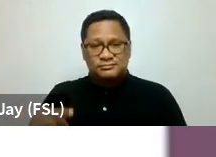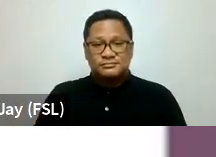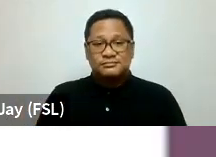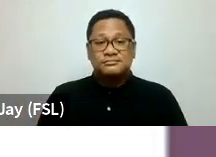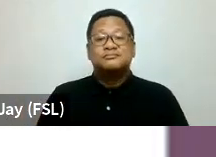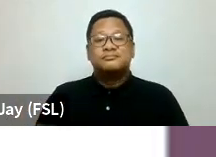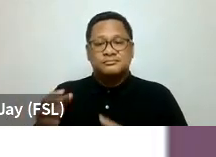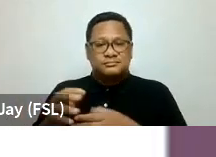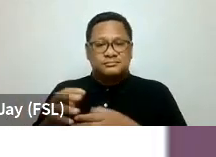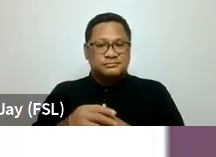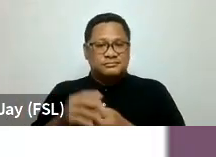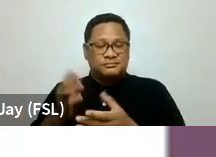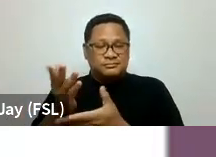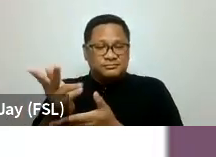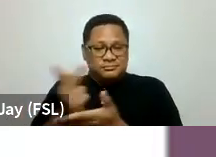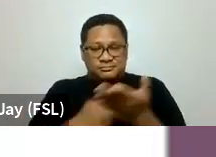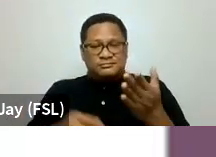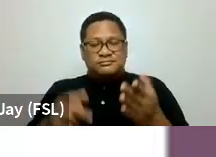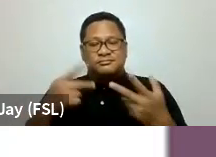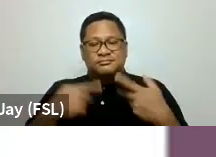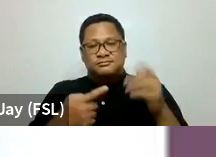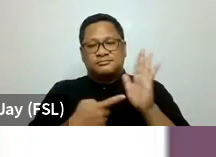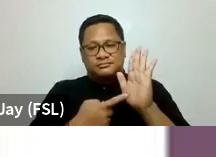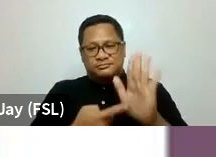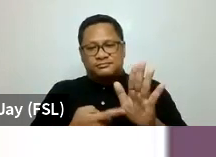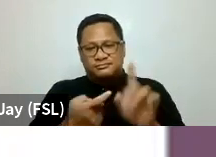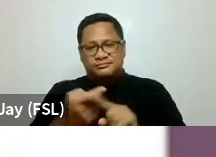Bahaging ito ay inihatid sa inyo ng Homie Instant